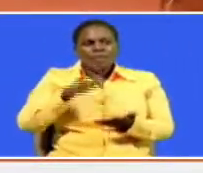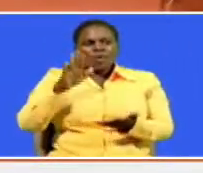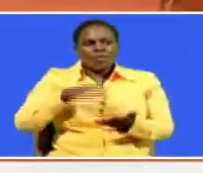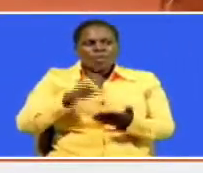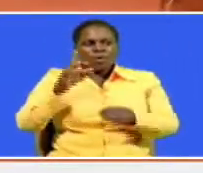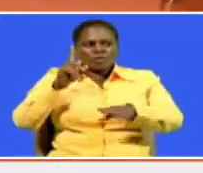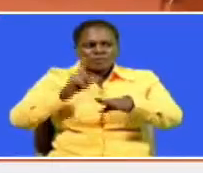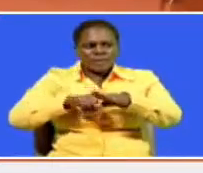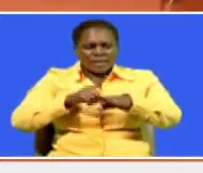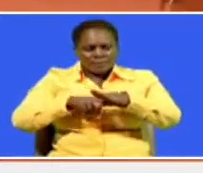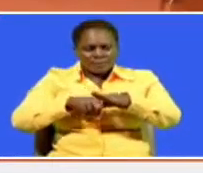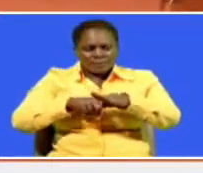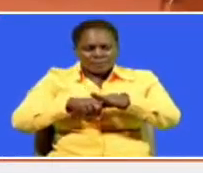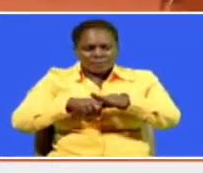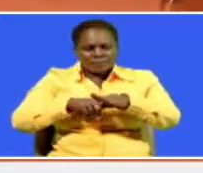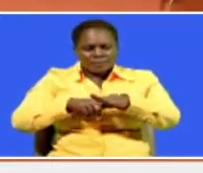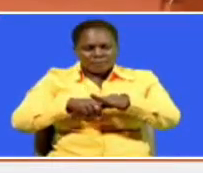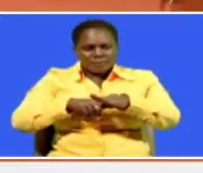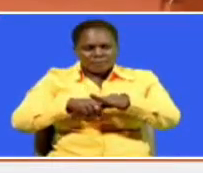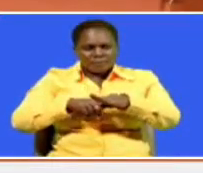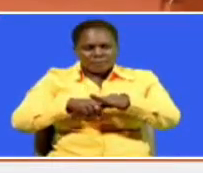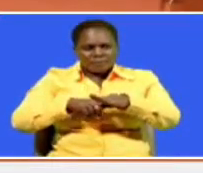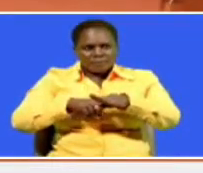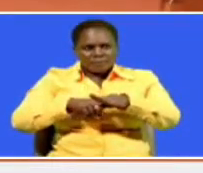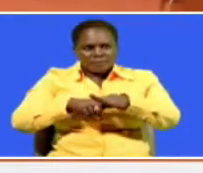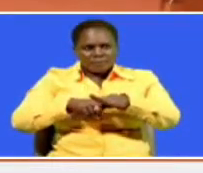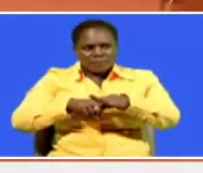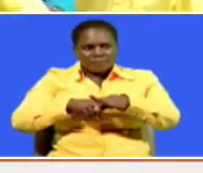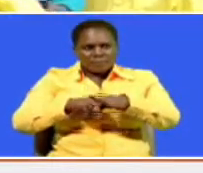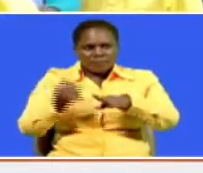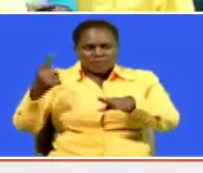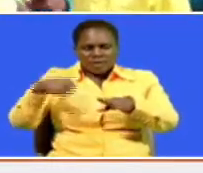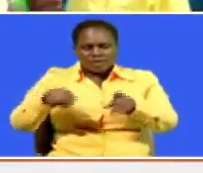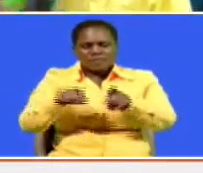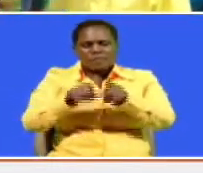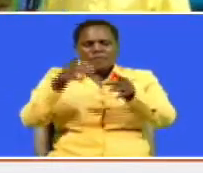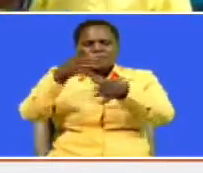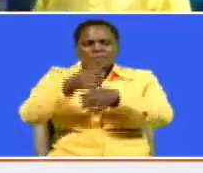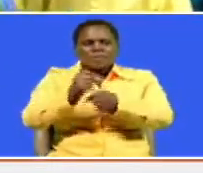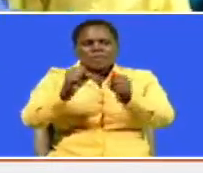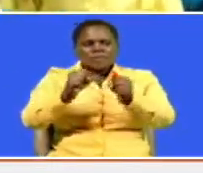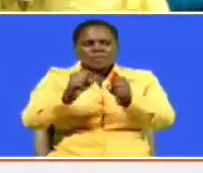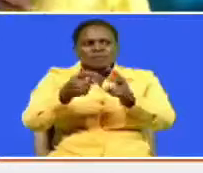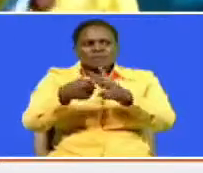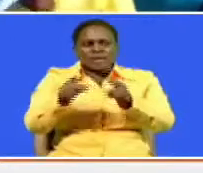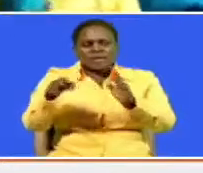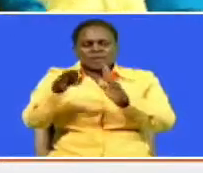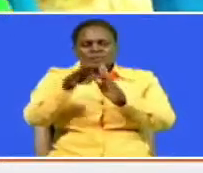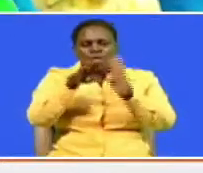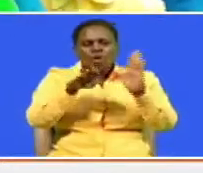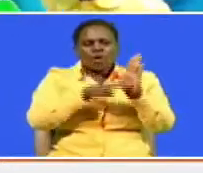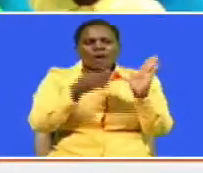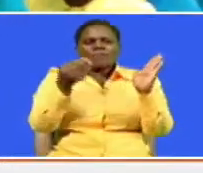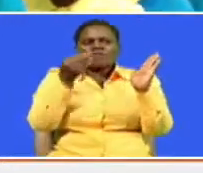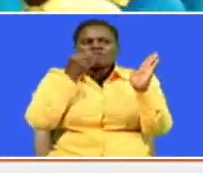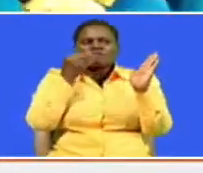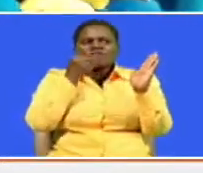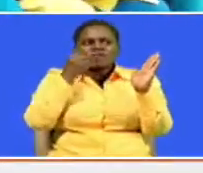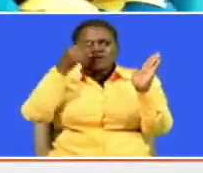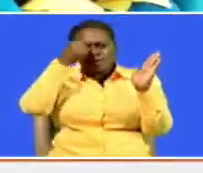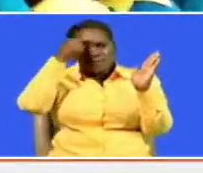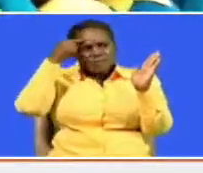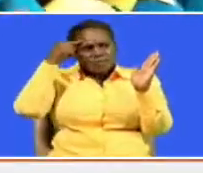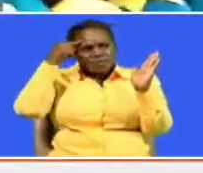mwezi wa 7. Na pale ndipo tulipoingilia kama Save the Elephants kuanzisha hii program ya feeding program, kwa